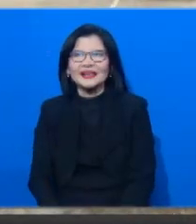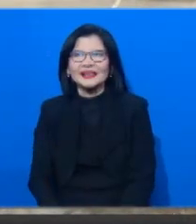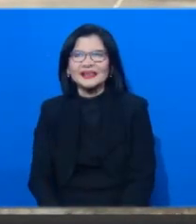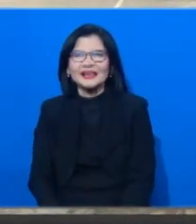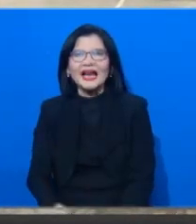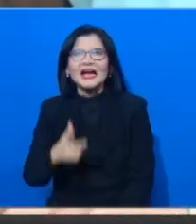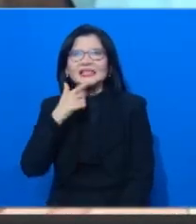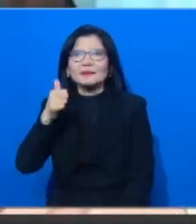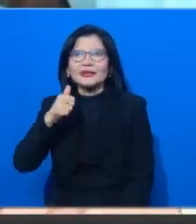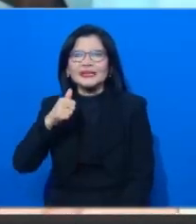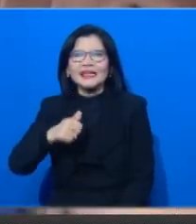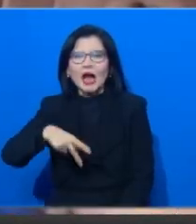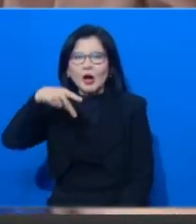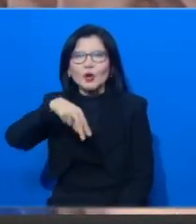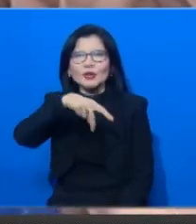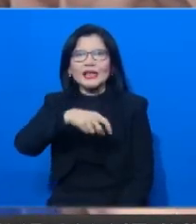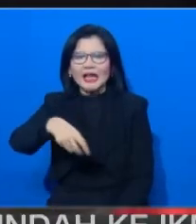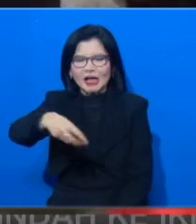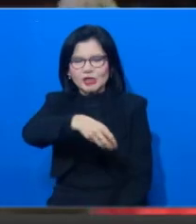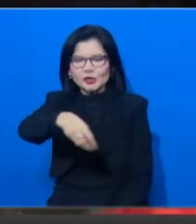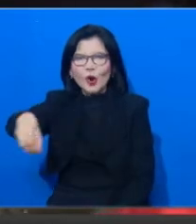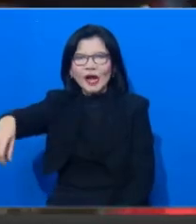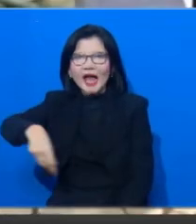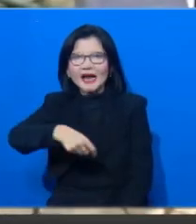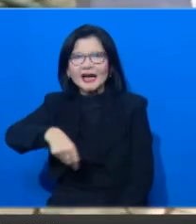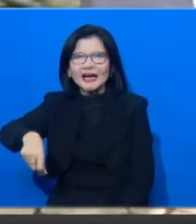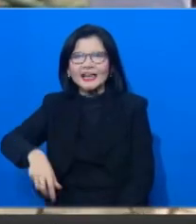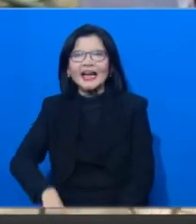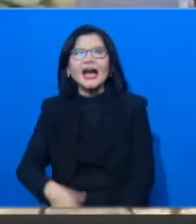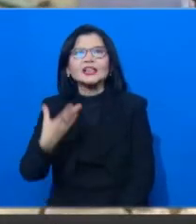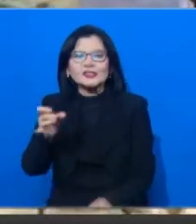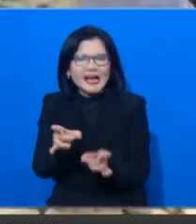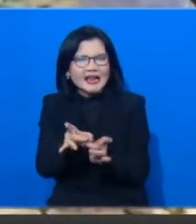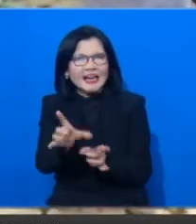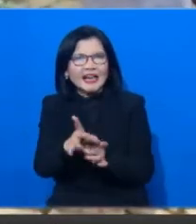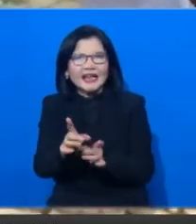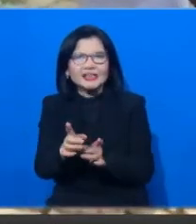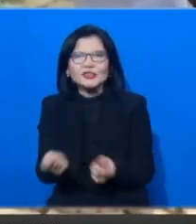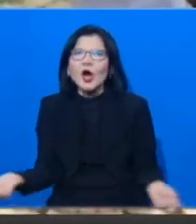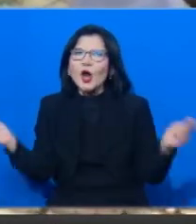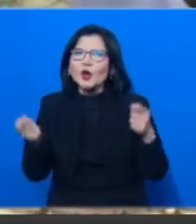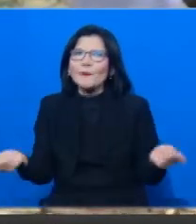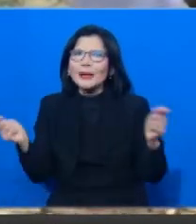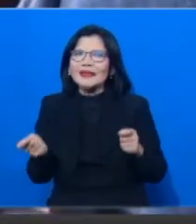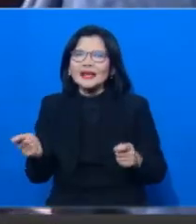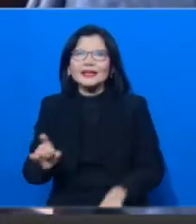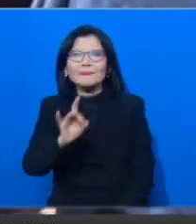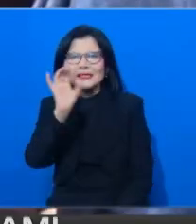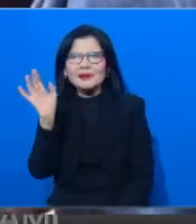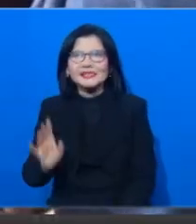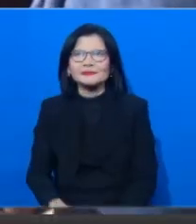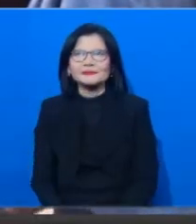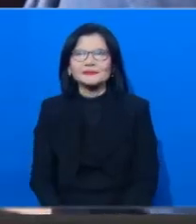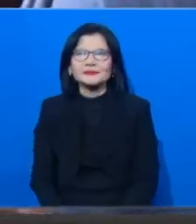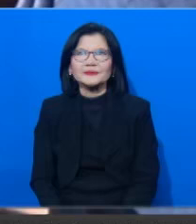mainkan seperti Sunda Manda, congklak, bermain kelereng, lompat tali, dan permainan tradisional lainnya. Saya